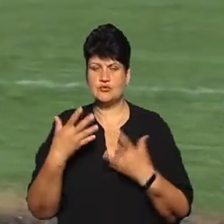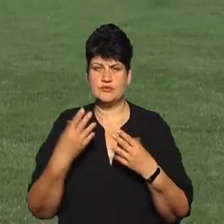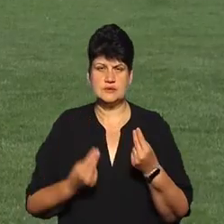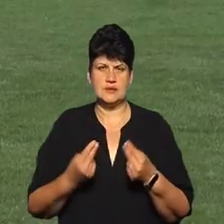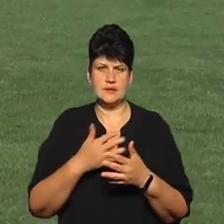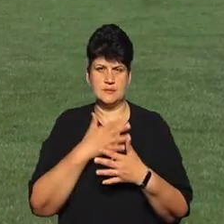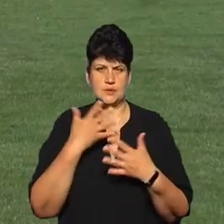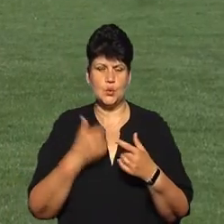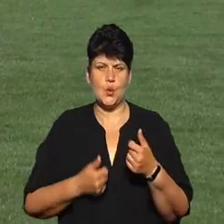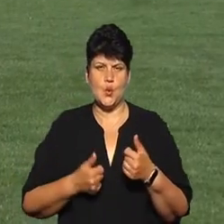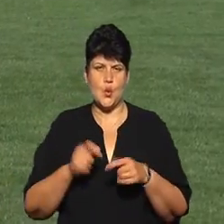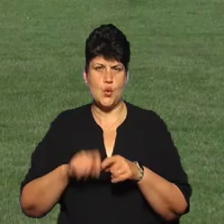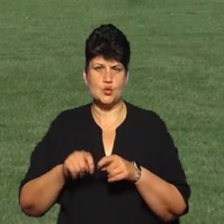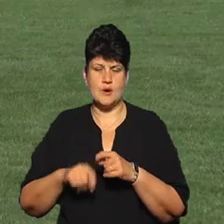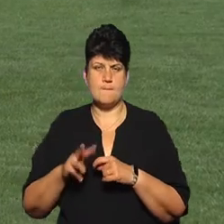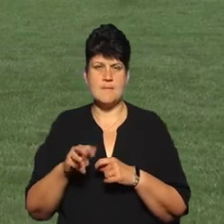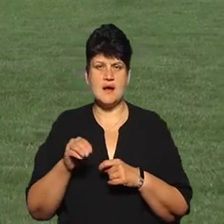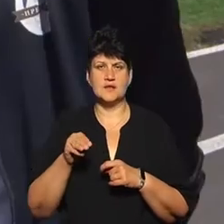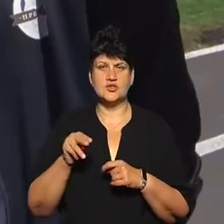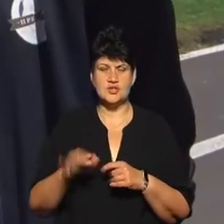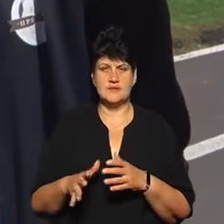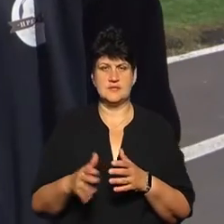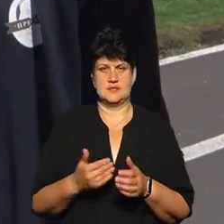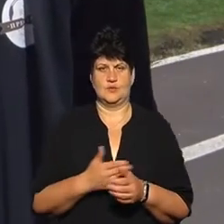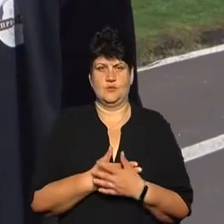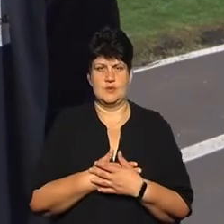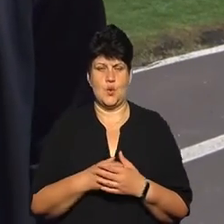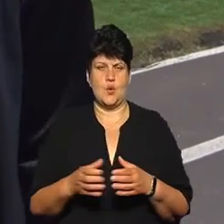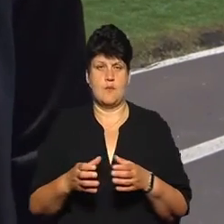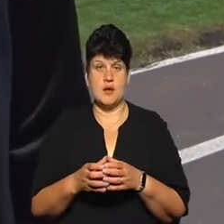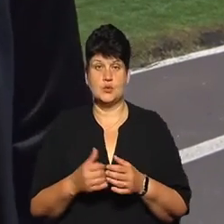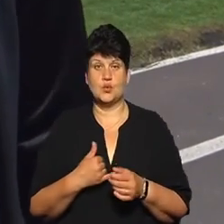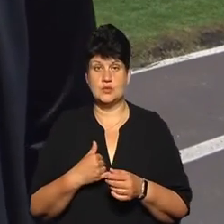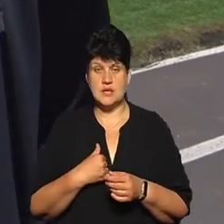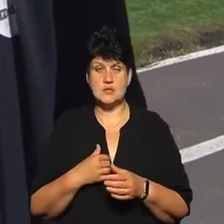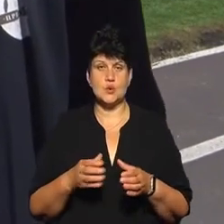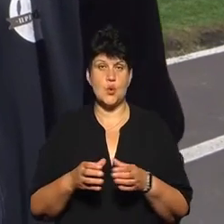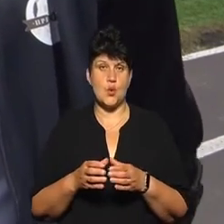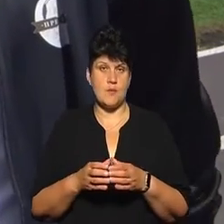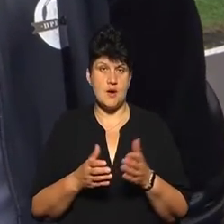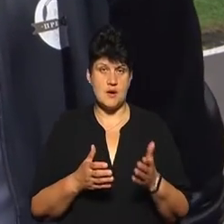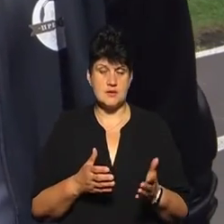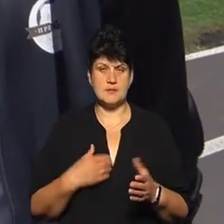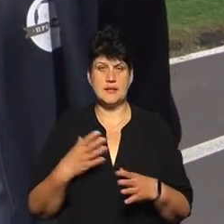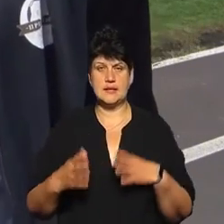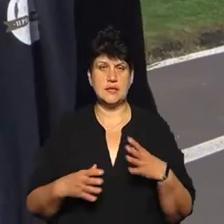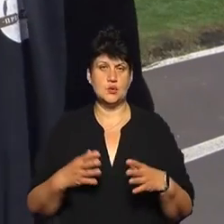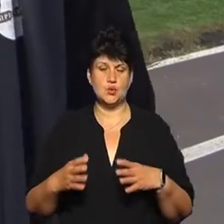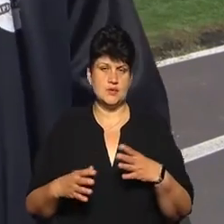контрольних матчів, переважно із аматорськими командами. У нас команда аматорів, ми тренуємося